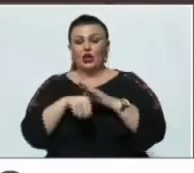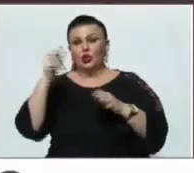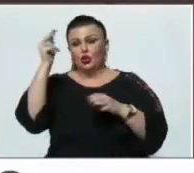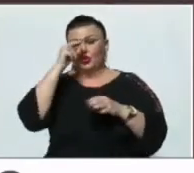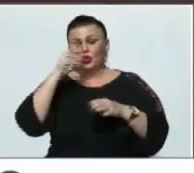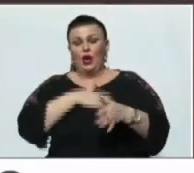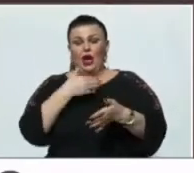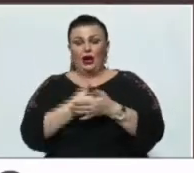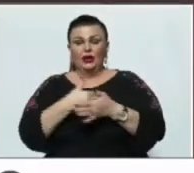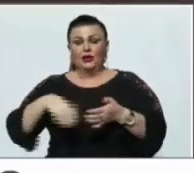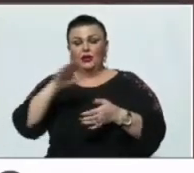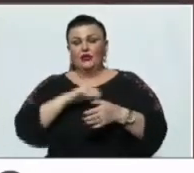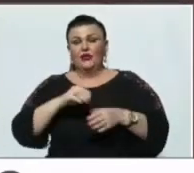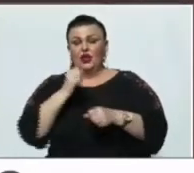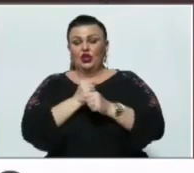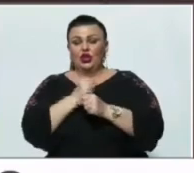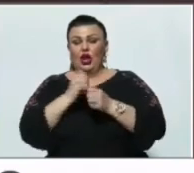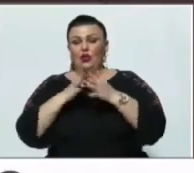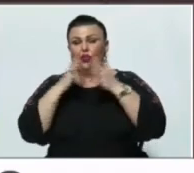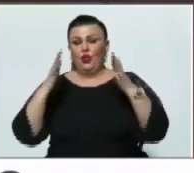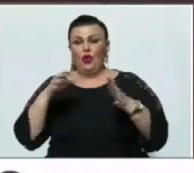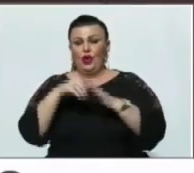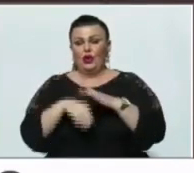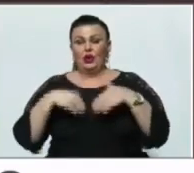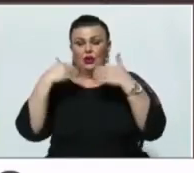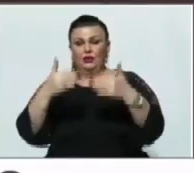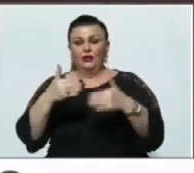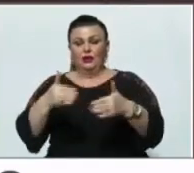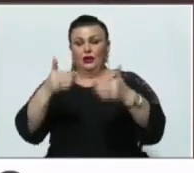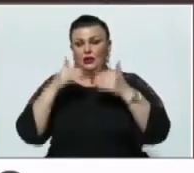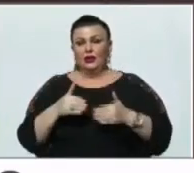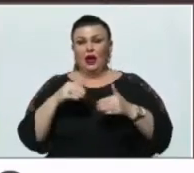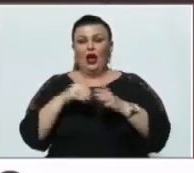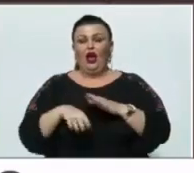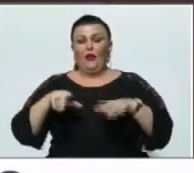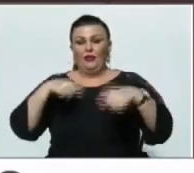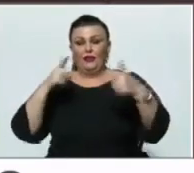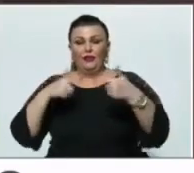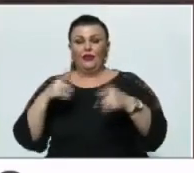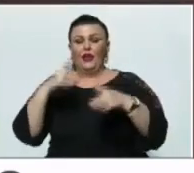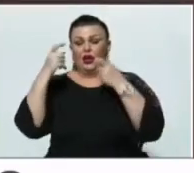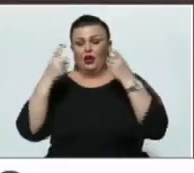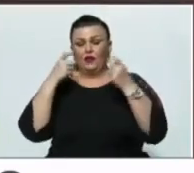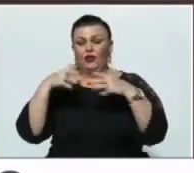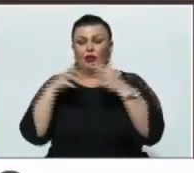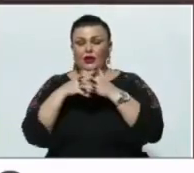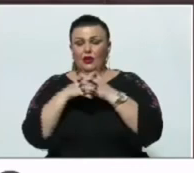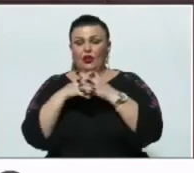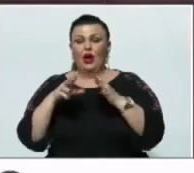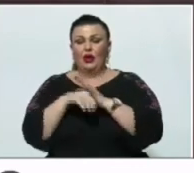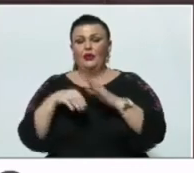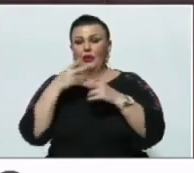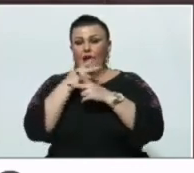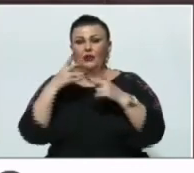könüllülərin rolu böyük idi. Bu rol həm ön cəhbədə idi, həm arxa cəhbədə, virtual məkanda, informasiya müharibəsində özünü bir üzə